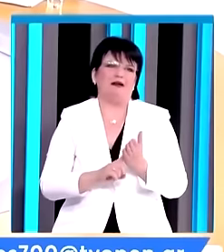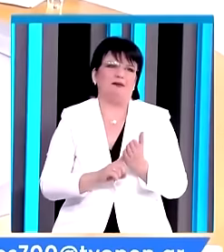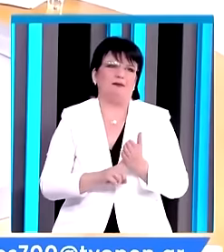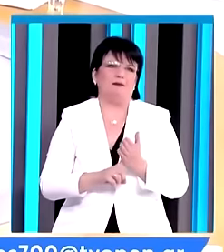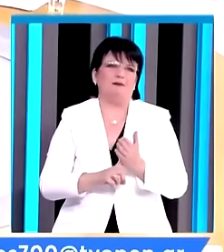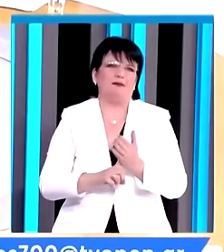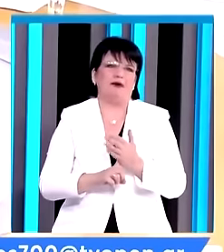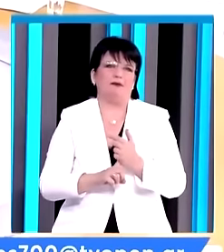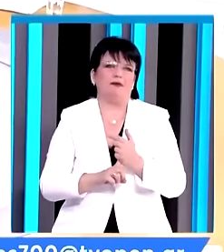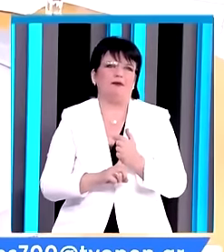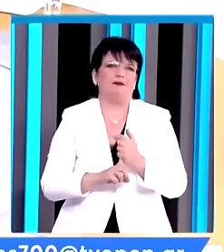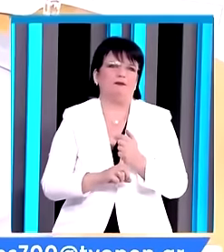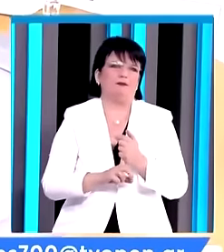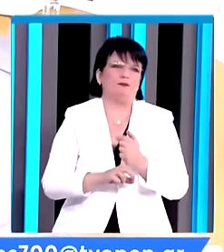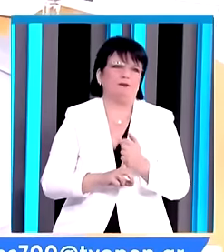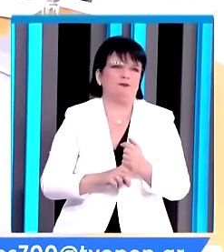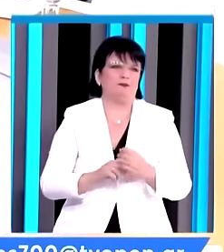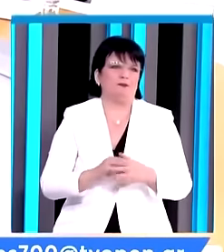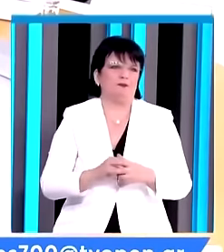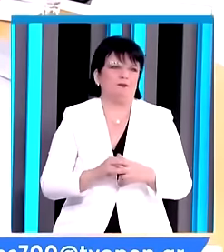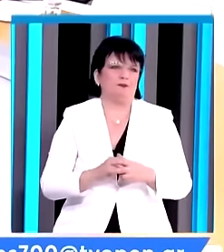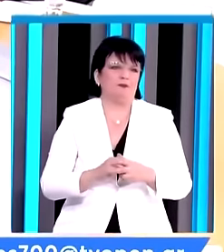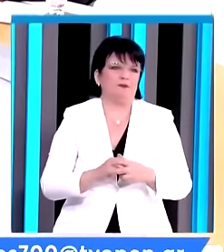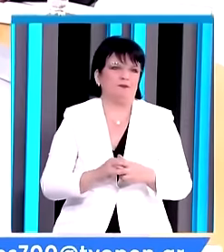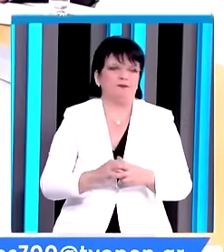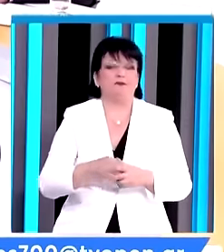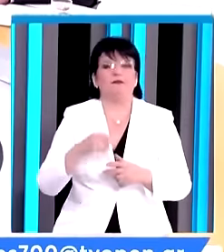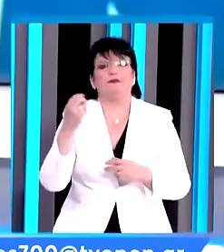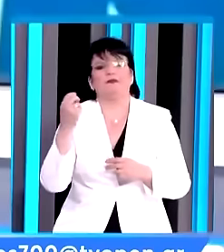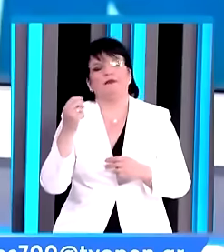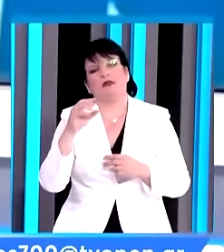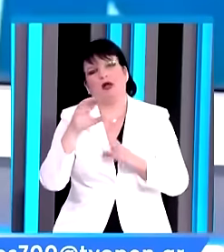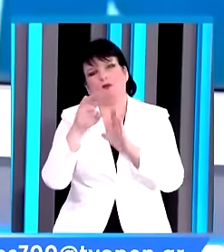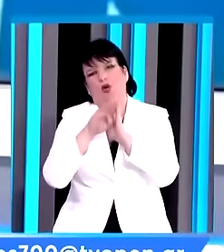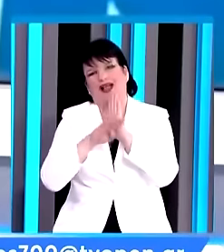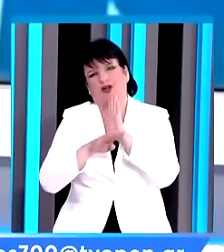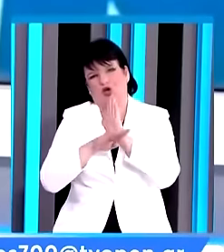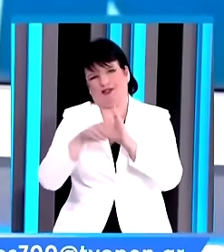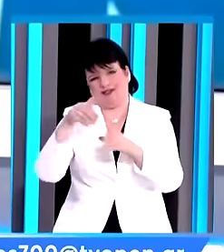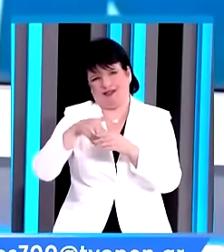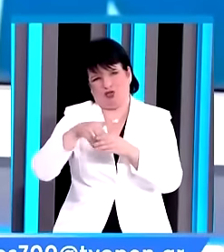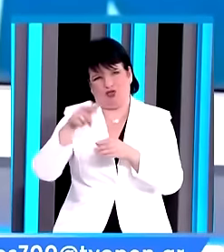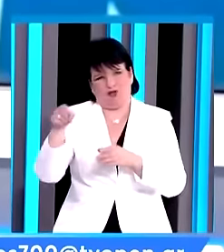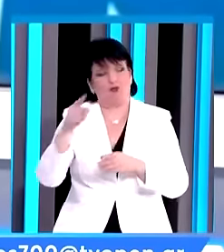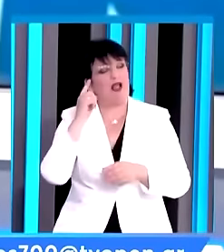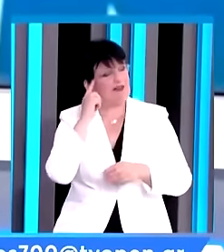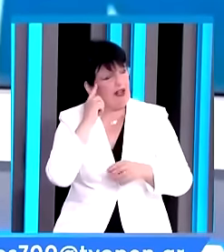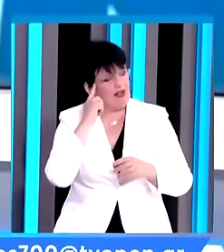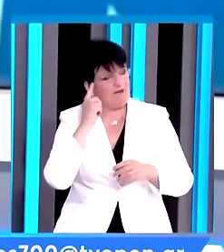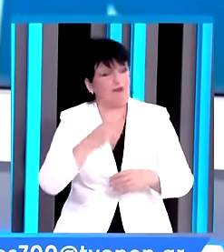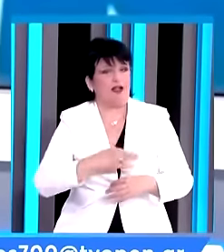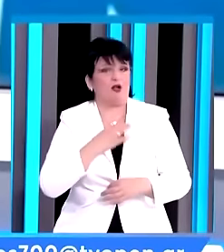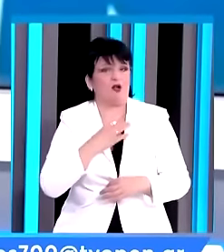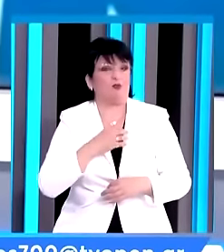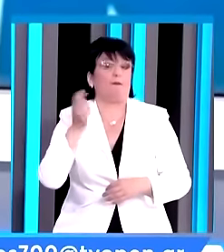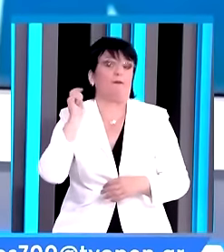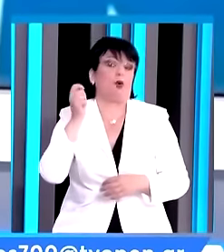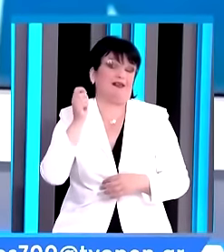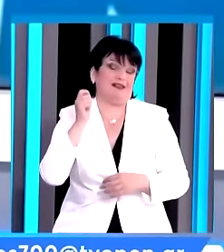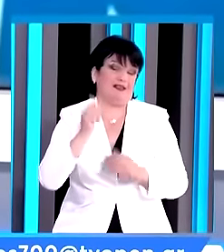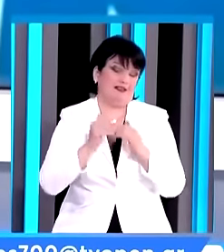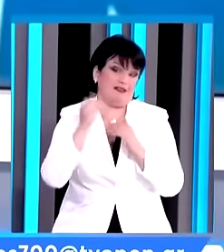να διακατέχονται από κάποιους διπλωματικούς κανόνες. Θα σας πω όμως... Να δημοσιογράφοι είμαστε και πρέπει να καταλαβαίνετε τώρα. Σε επίπεδο